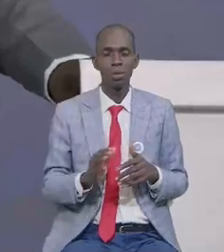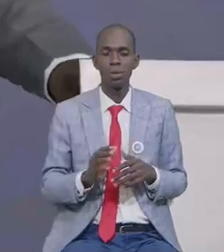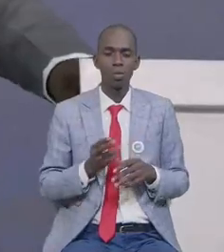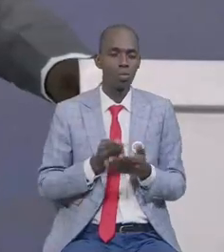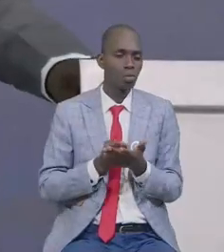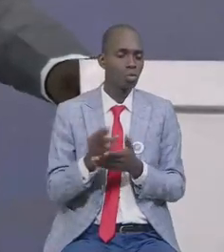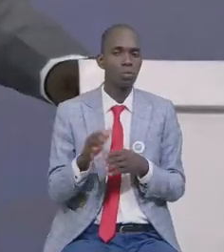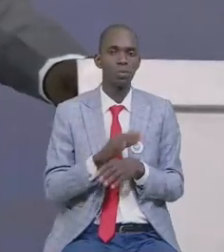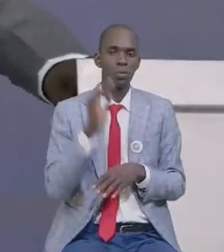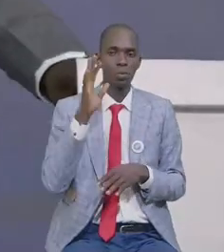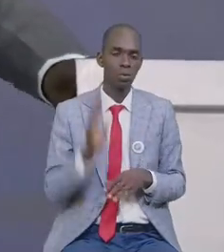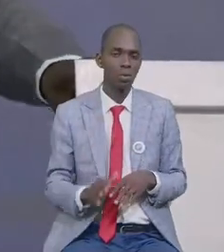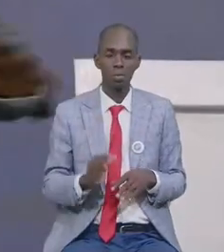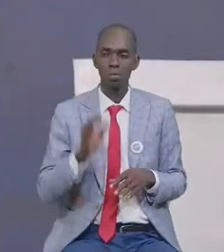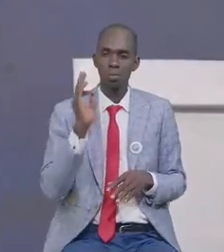véridique, pénétrant,